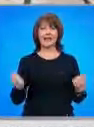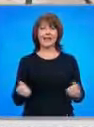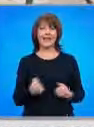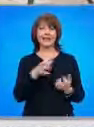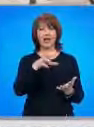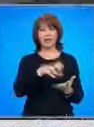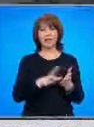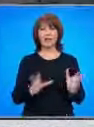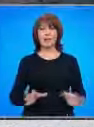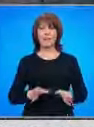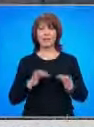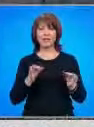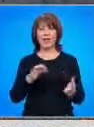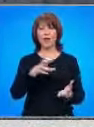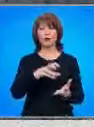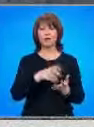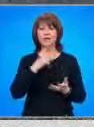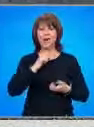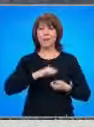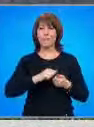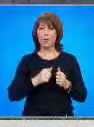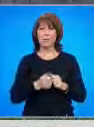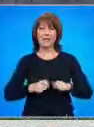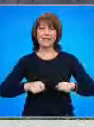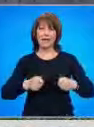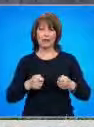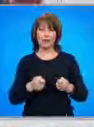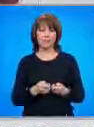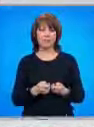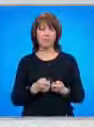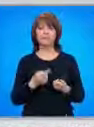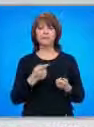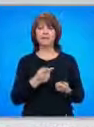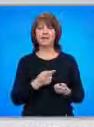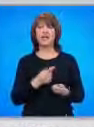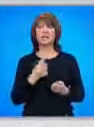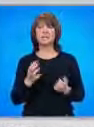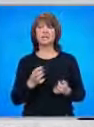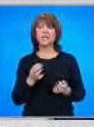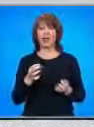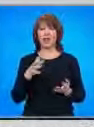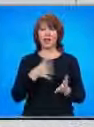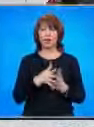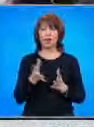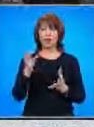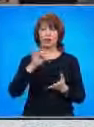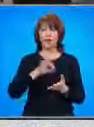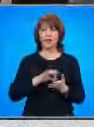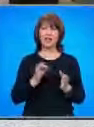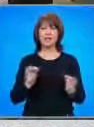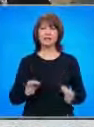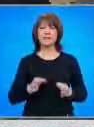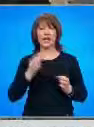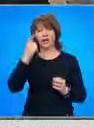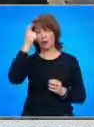от специализирания отряд за борба с тероризма. Освен барети, дронове и снайперисти, в акцията участва и специализиран отряд